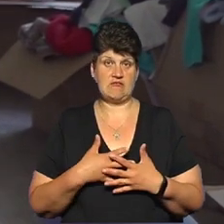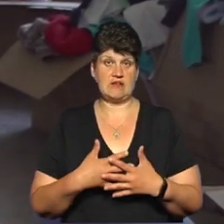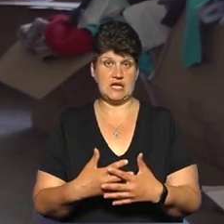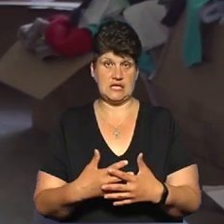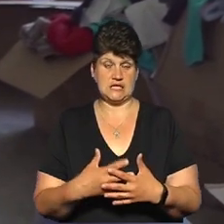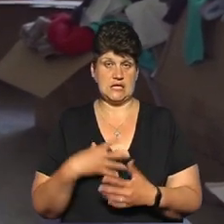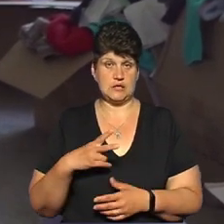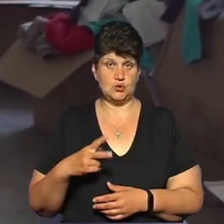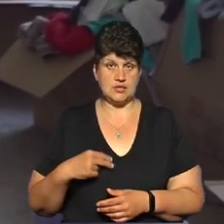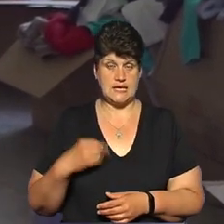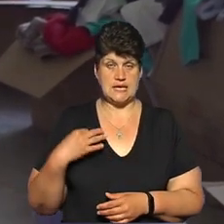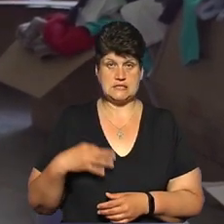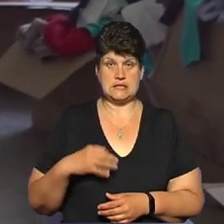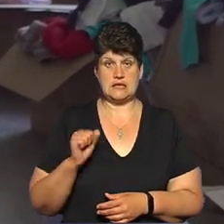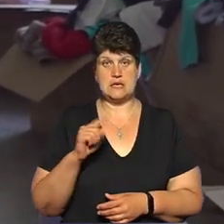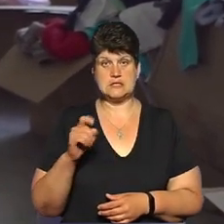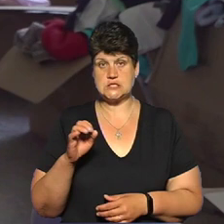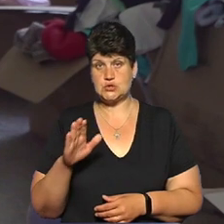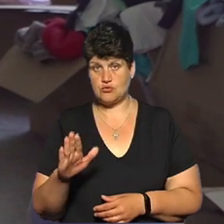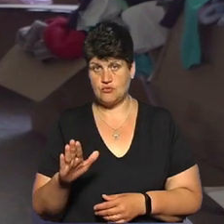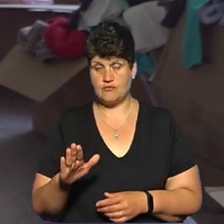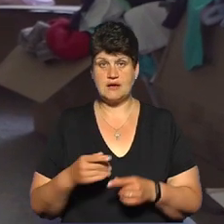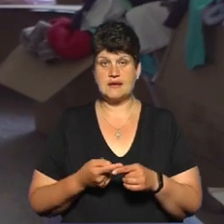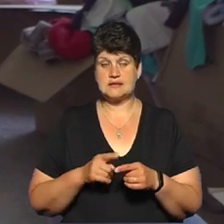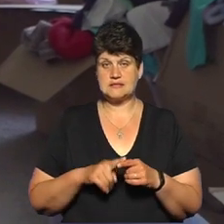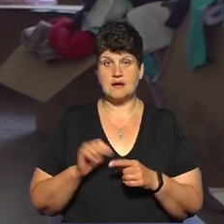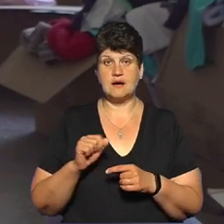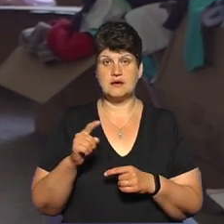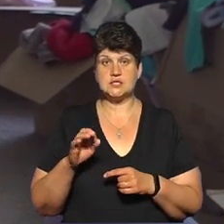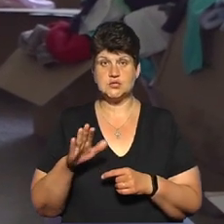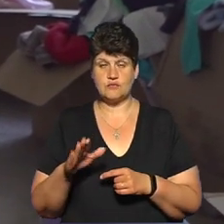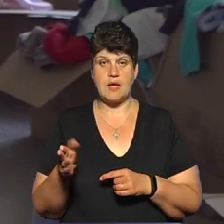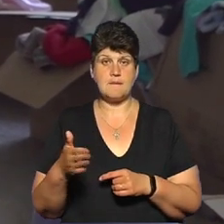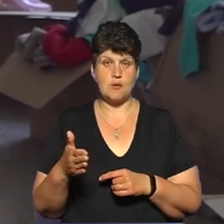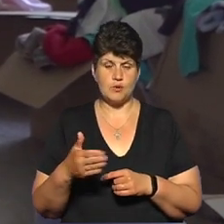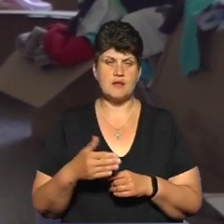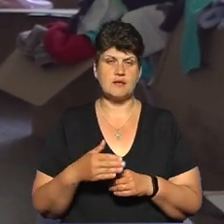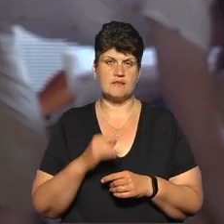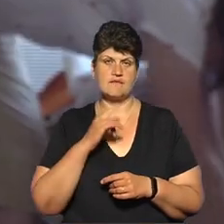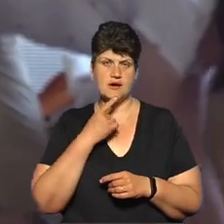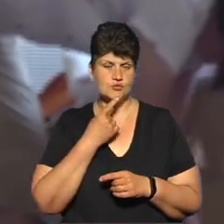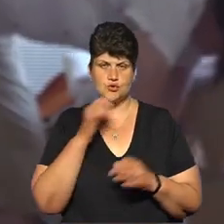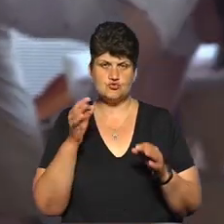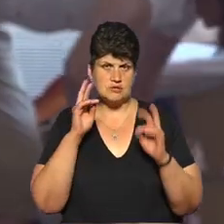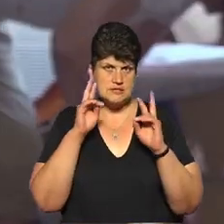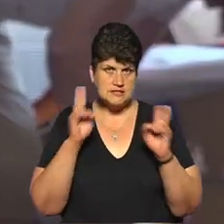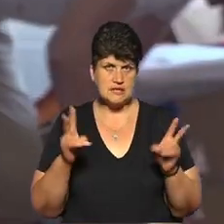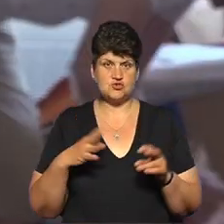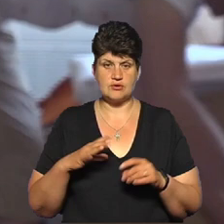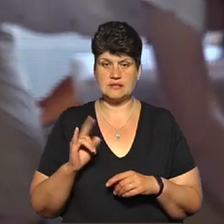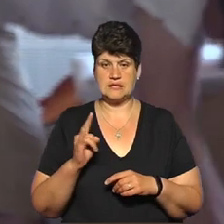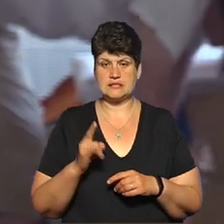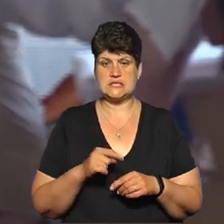син в Азові, це для мене Азов, це Маріуполь. Я розумію, як важко, вони про нього нічого не знають, вони не чекають на дитинку. Співчуваєш,